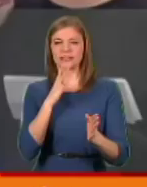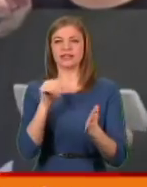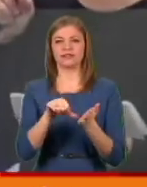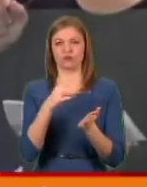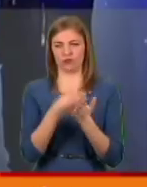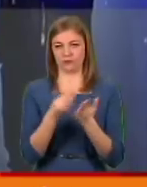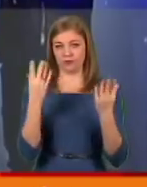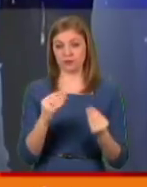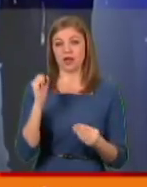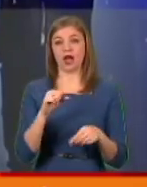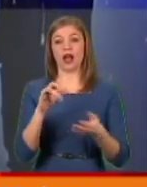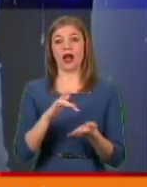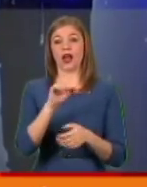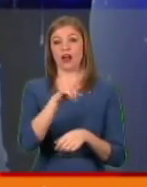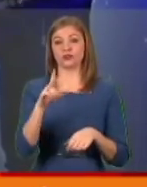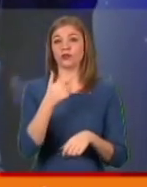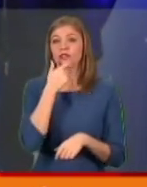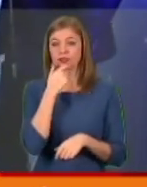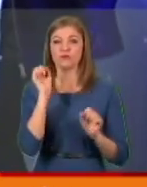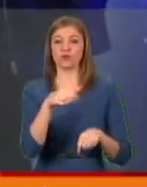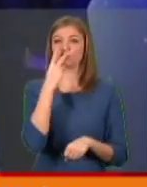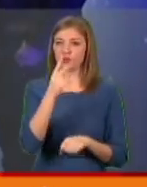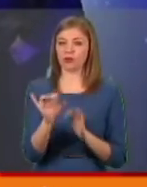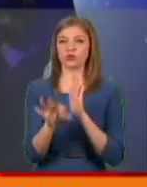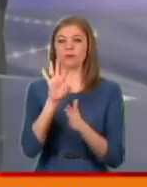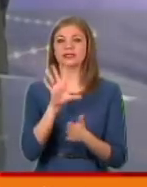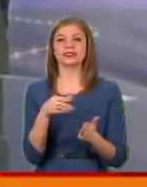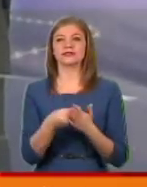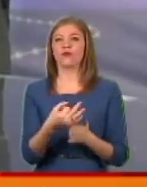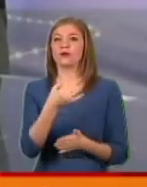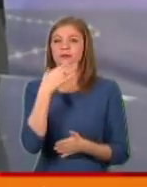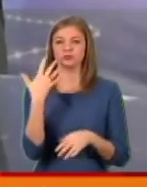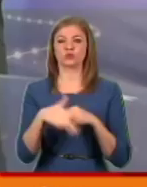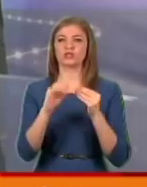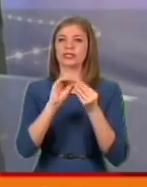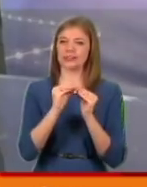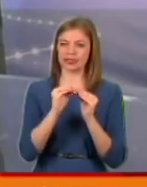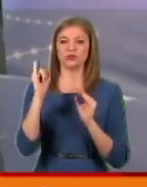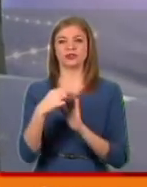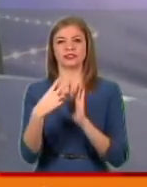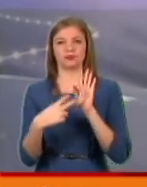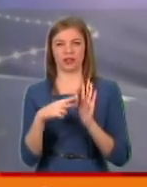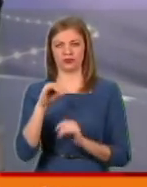виступу. А глядачі СТБ зможуть побачити їх і обрати свого фаворита вже 10